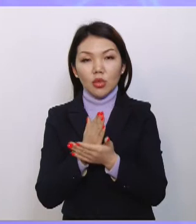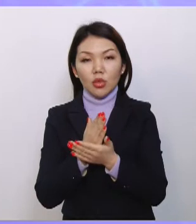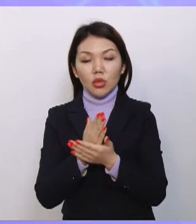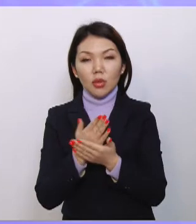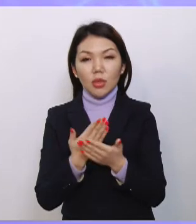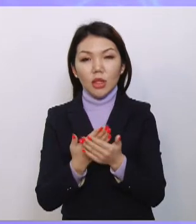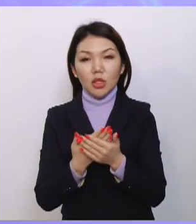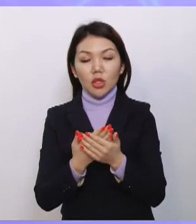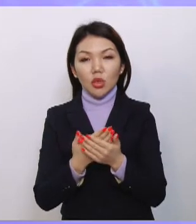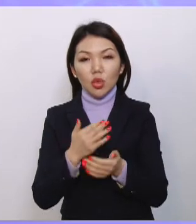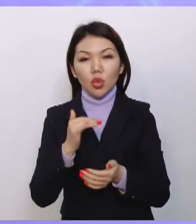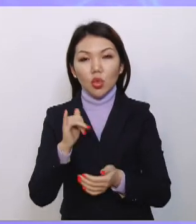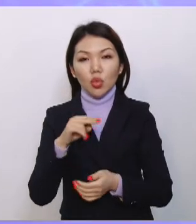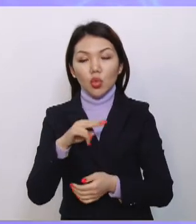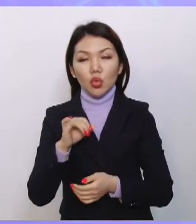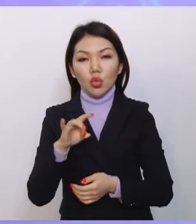Улууларга жардам беребиз.